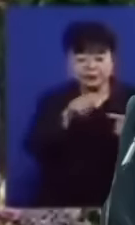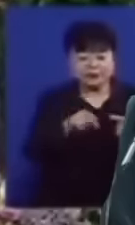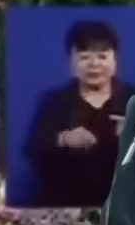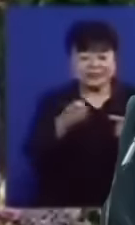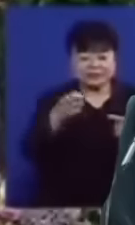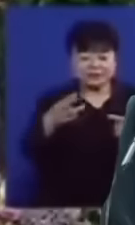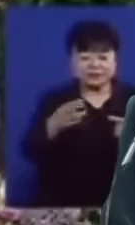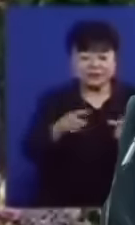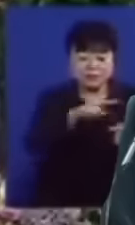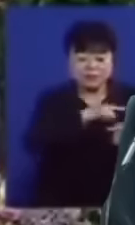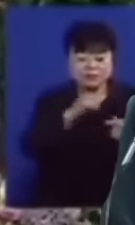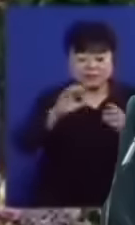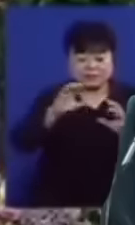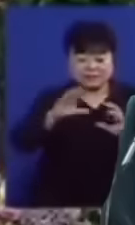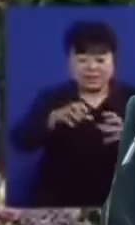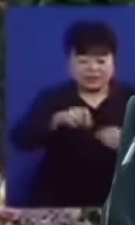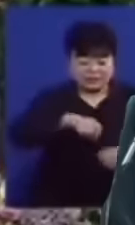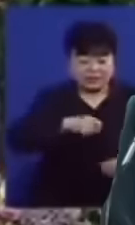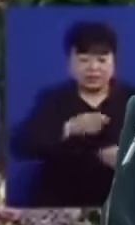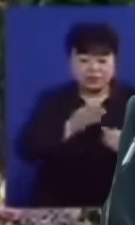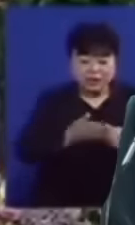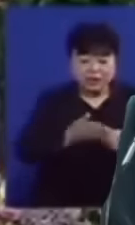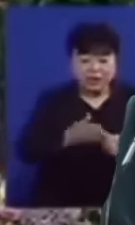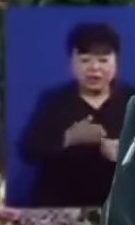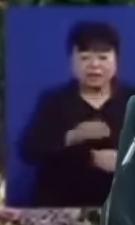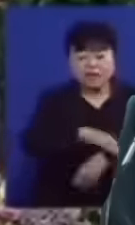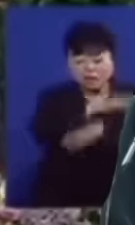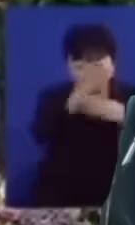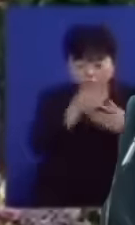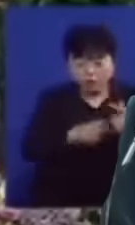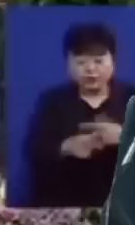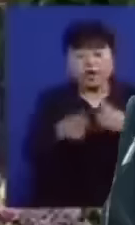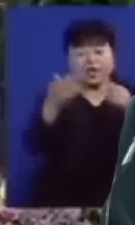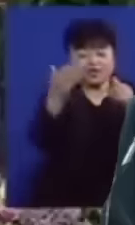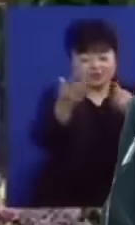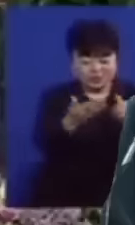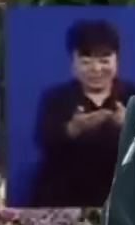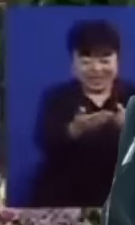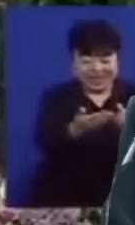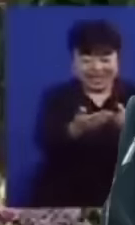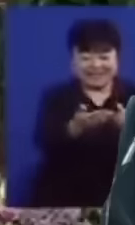먼저 그 나라와 그 의를 구하라 그리하면 이 모든 것을 너희에게 더하시리라.